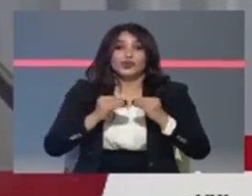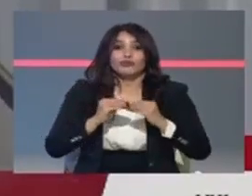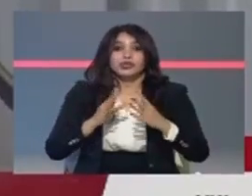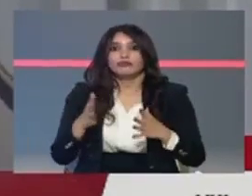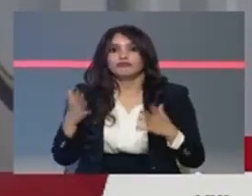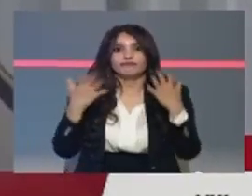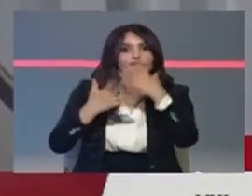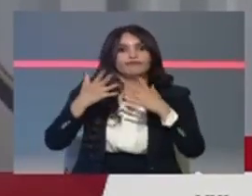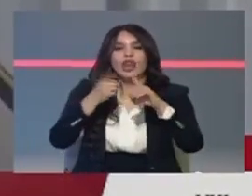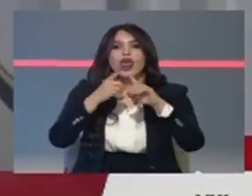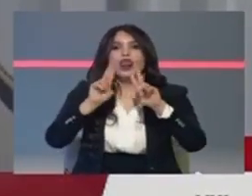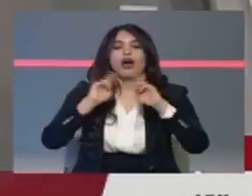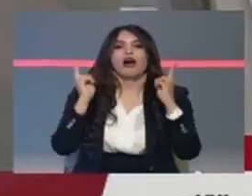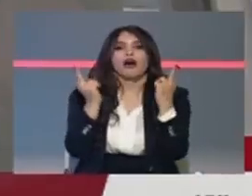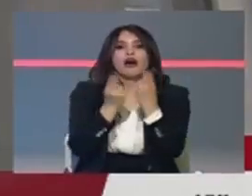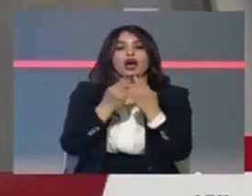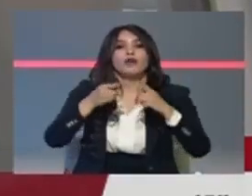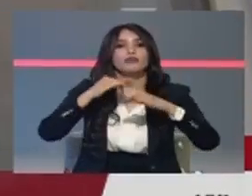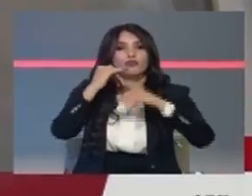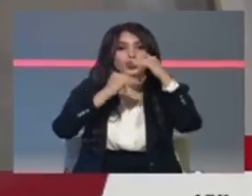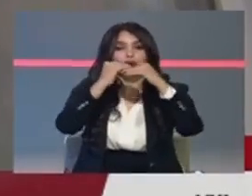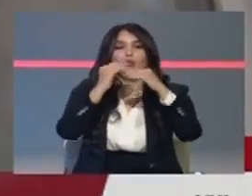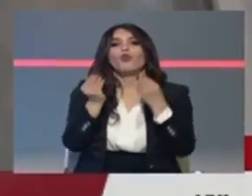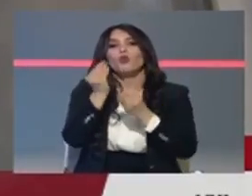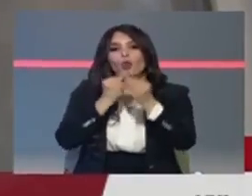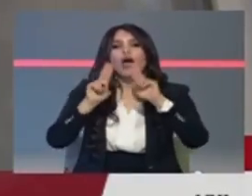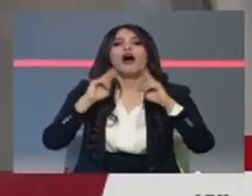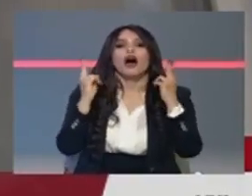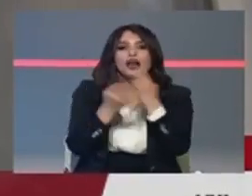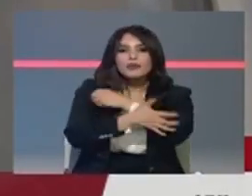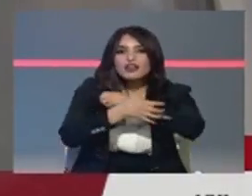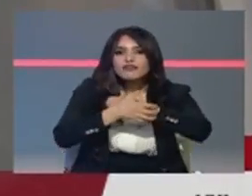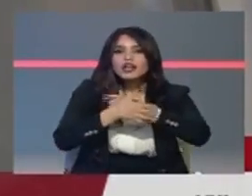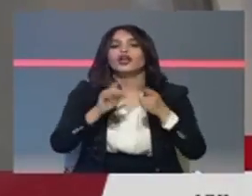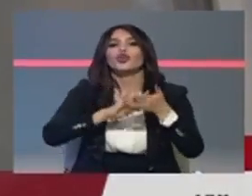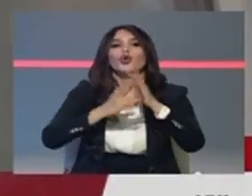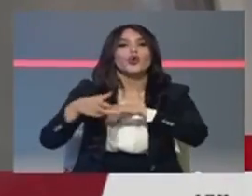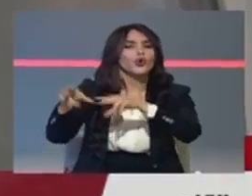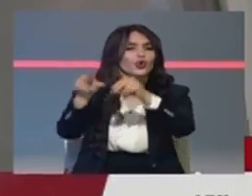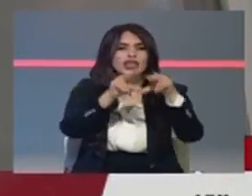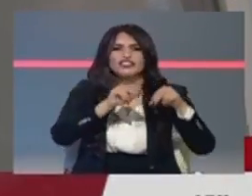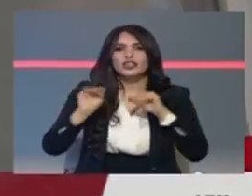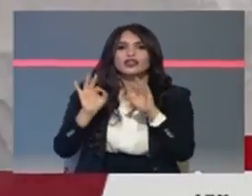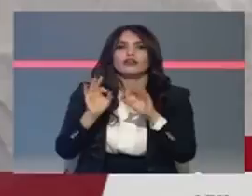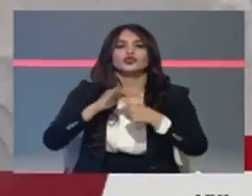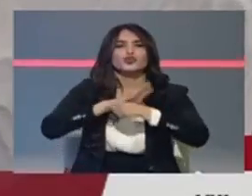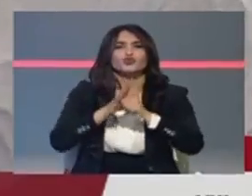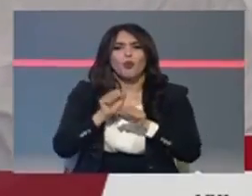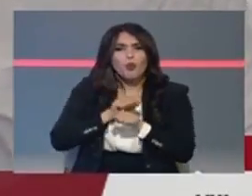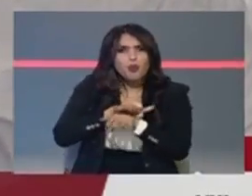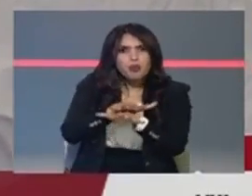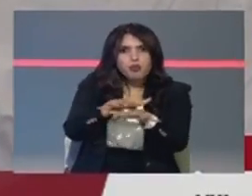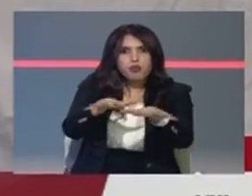العالم، أصبح العالم المتقدم والنامي أو بالأحرى الفقير متساويا وليس بمنأى عن فيروس كورونا وسرعة